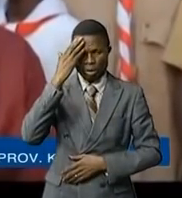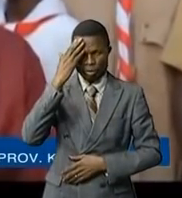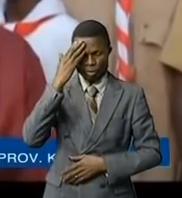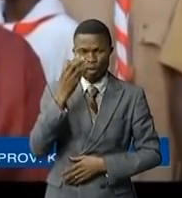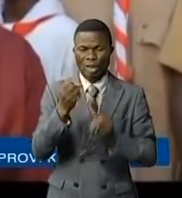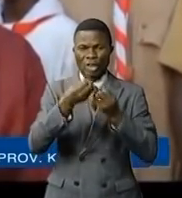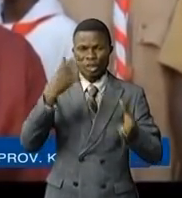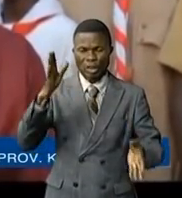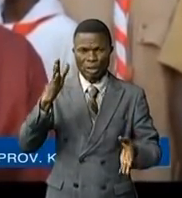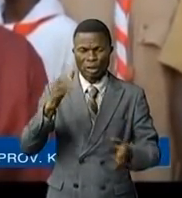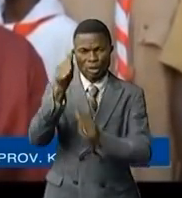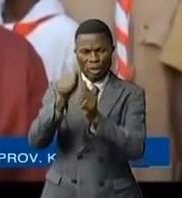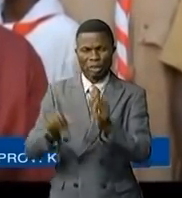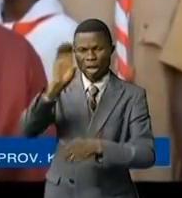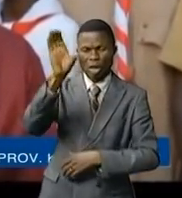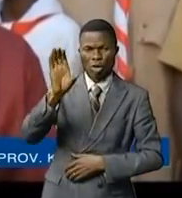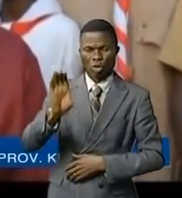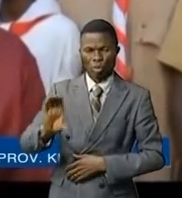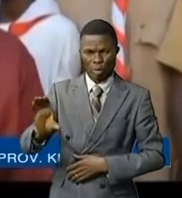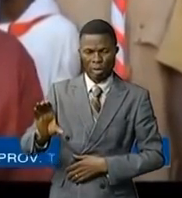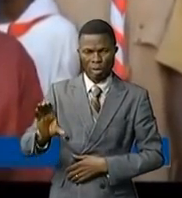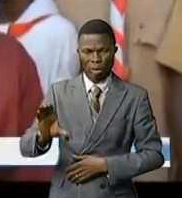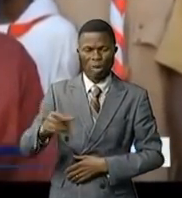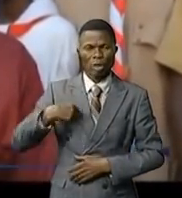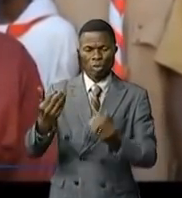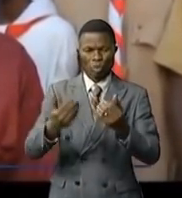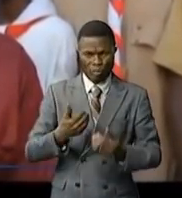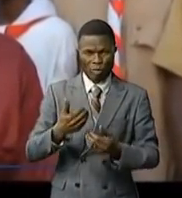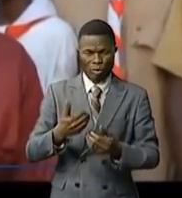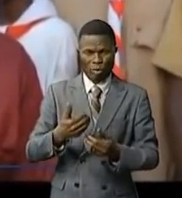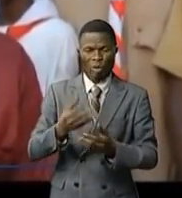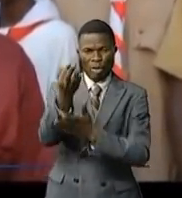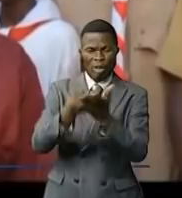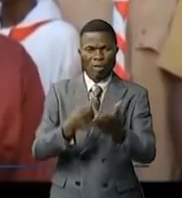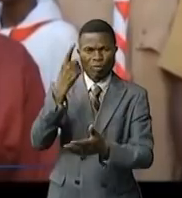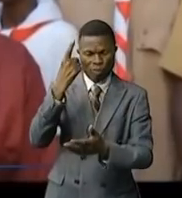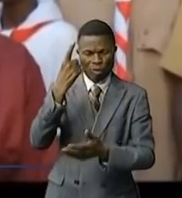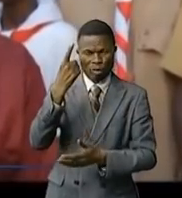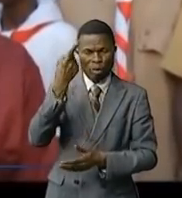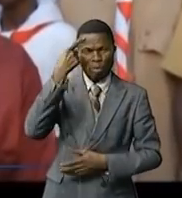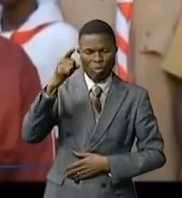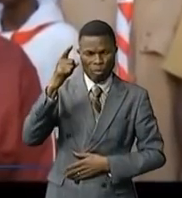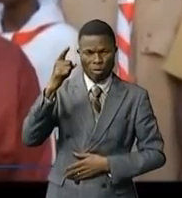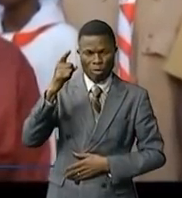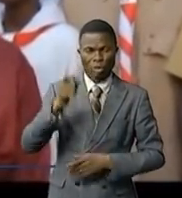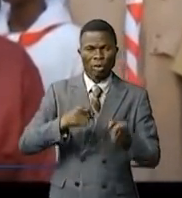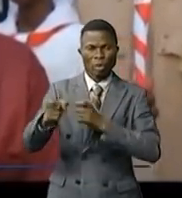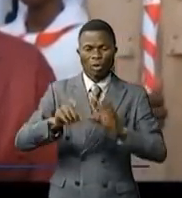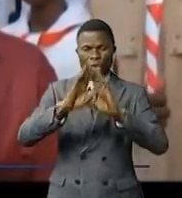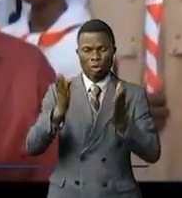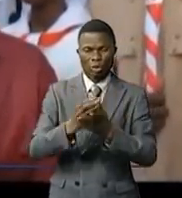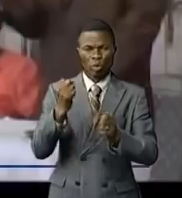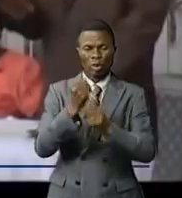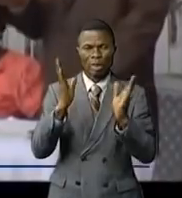patrimoines de chaque commune parce que nous voulons faire un fichier central pour gérer tous les